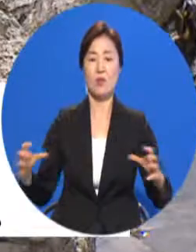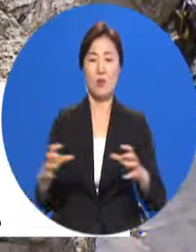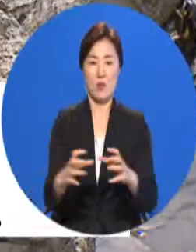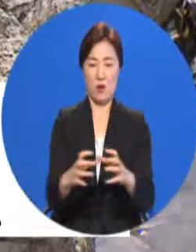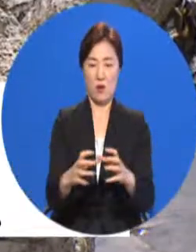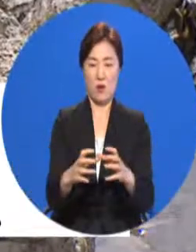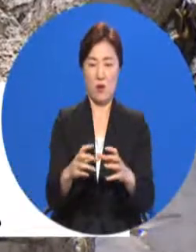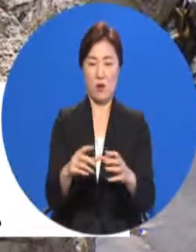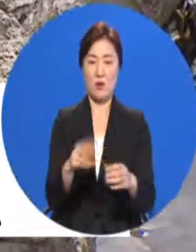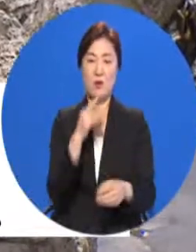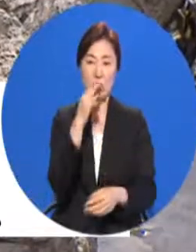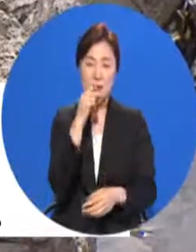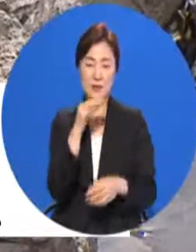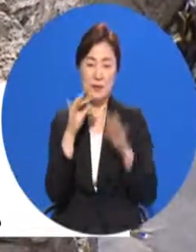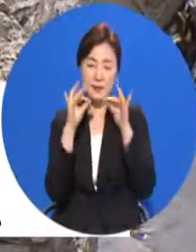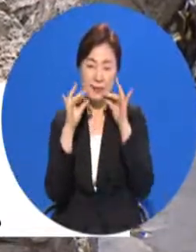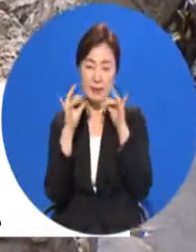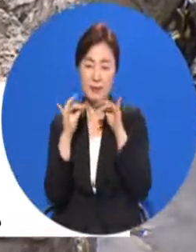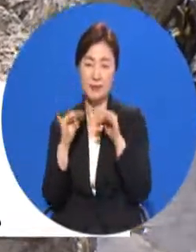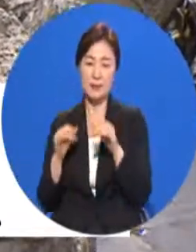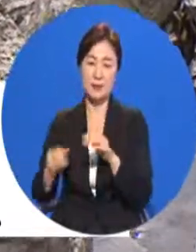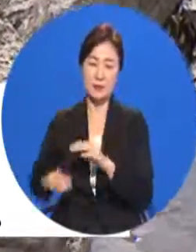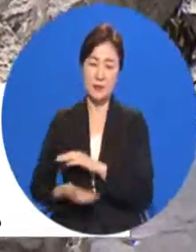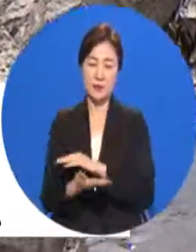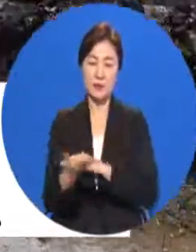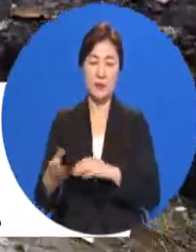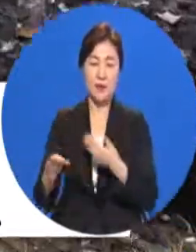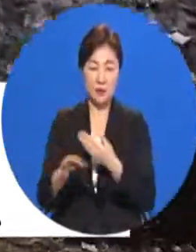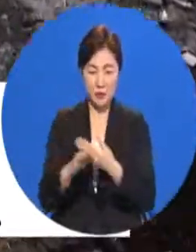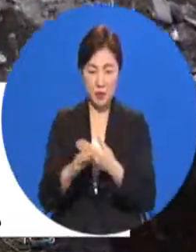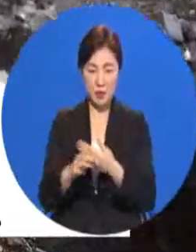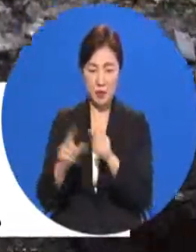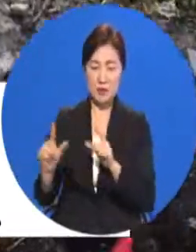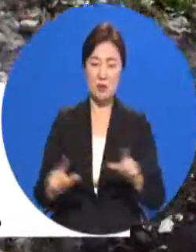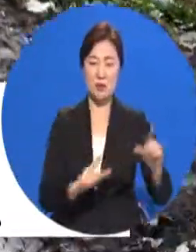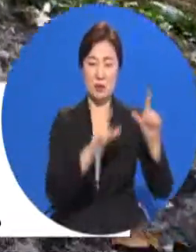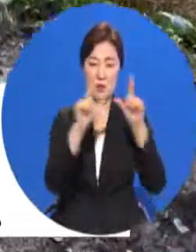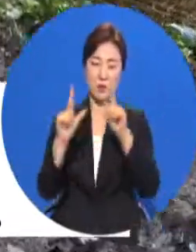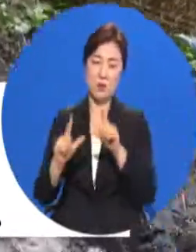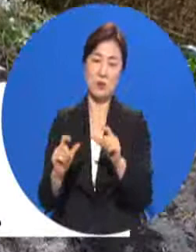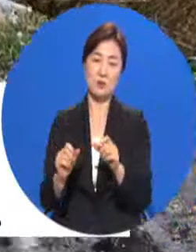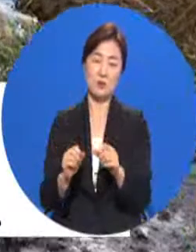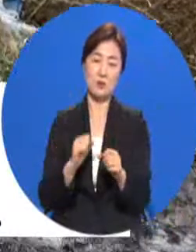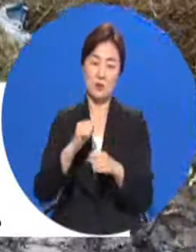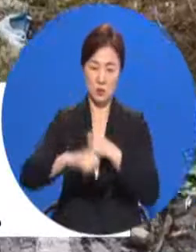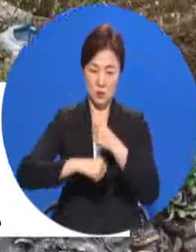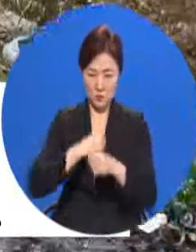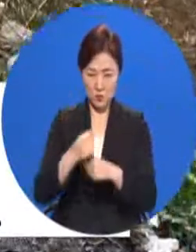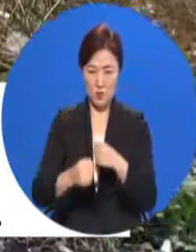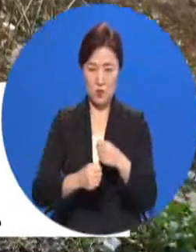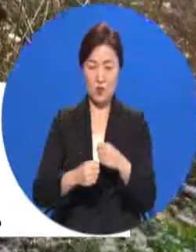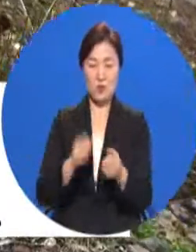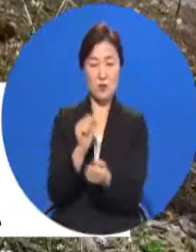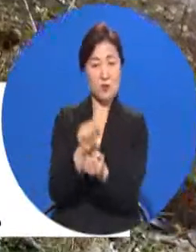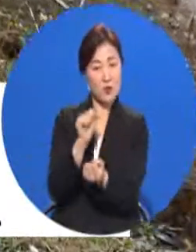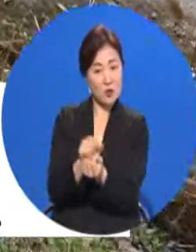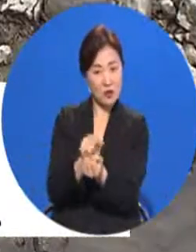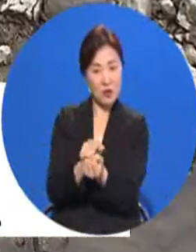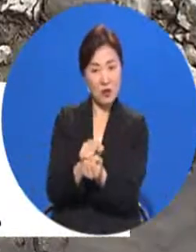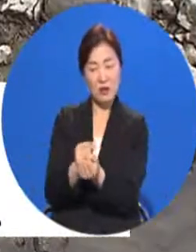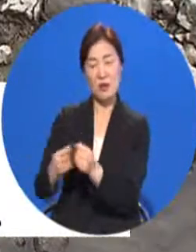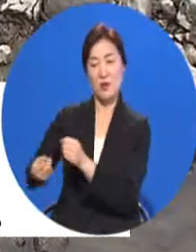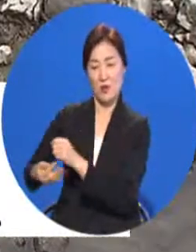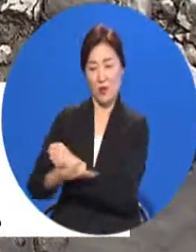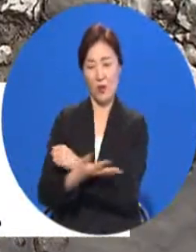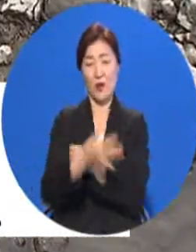그 미세한 알갱이들이 순천만으로 유입이 되면 순천만에 서식하고 있는 저수생물이라든가 뭐 어패류라든가 이런